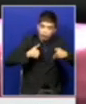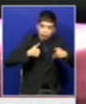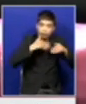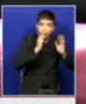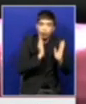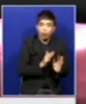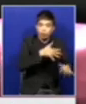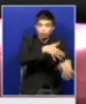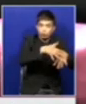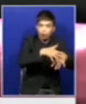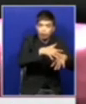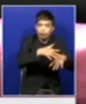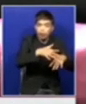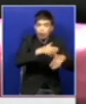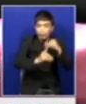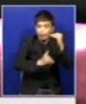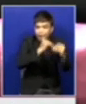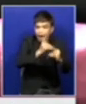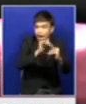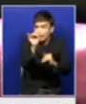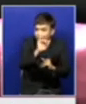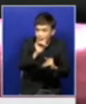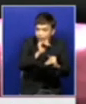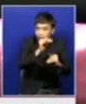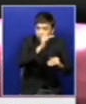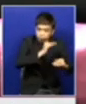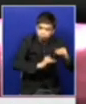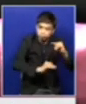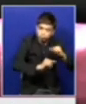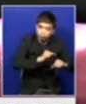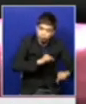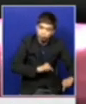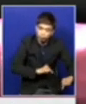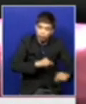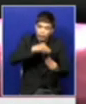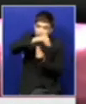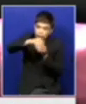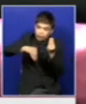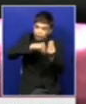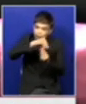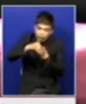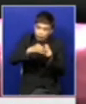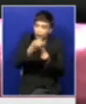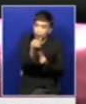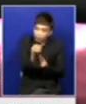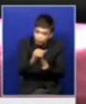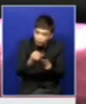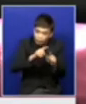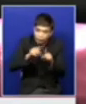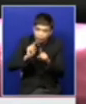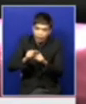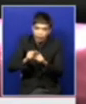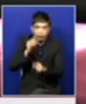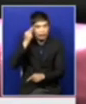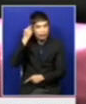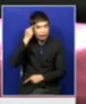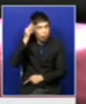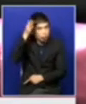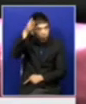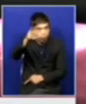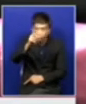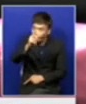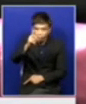อยๆทำให้ดิฉันมองเห็นภาพสภาวะเศรษฐกิจที่ย่ำแย่ในอนาคตกล่าวได้เลยว่ารัฐบาลชุ